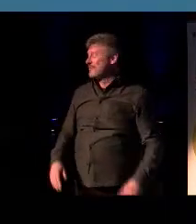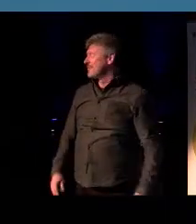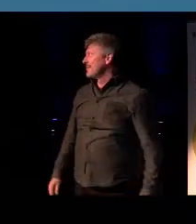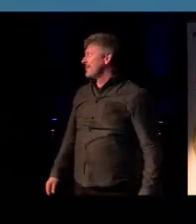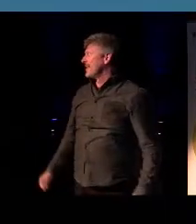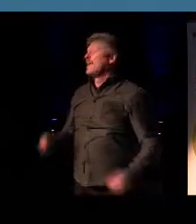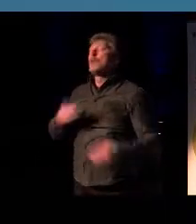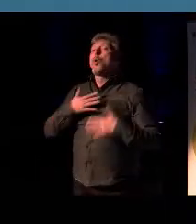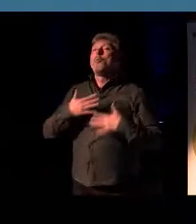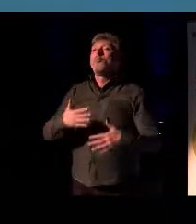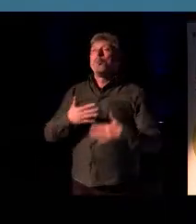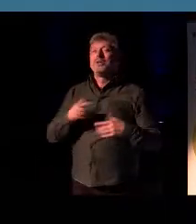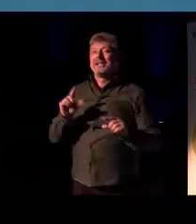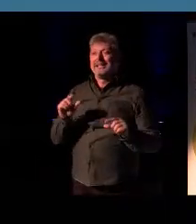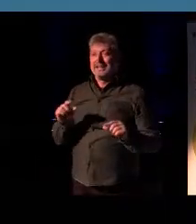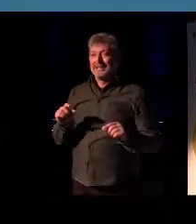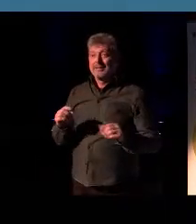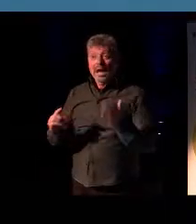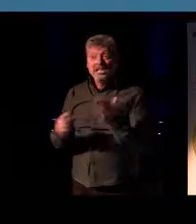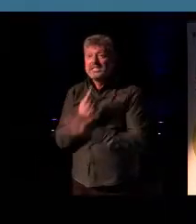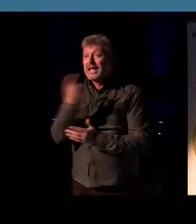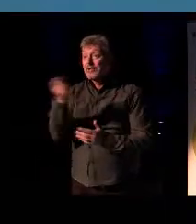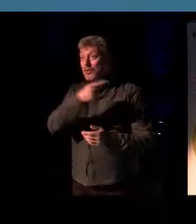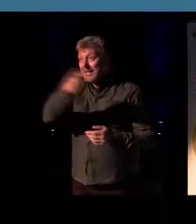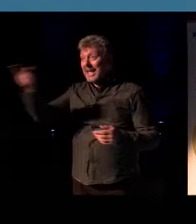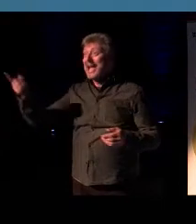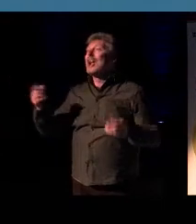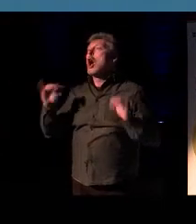litt, jeg puster litt. Skjer det noe med dere?